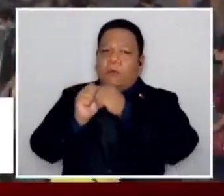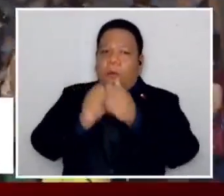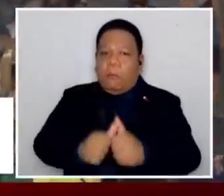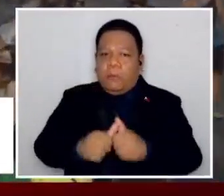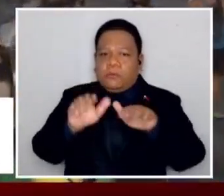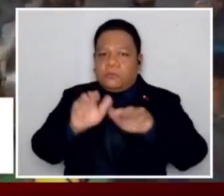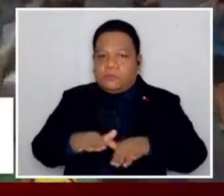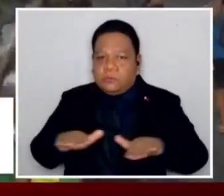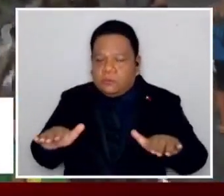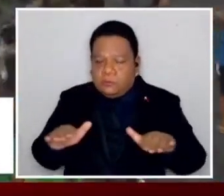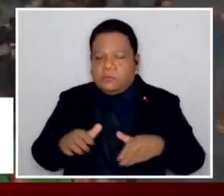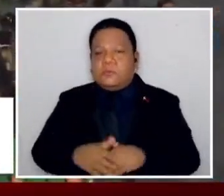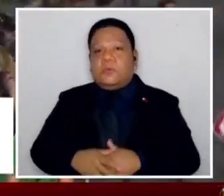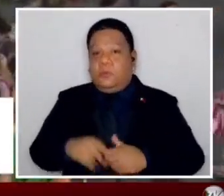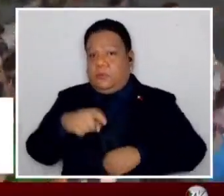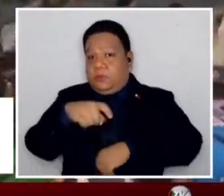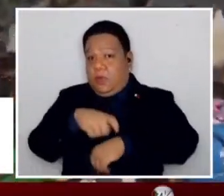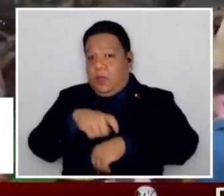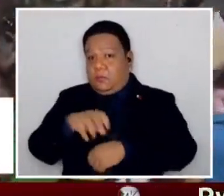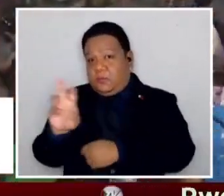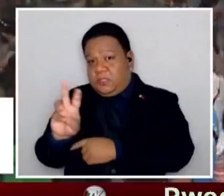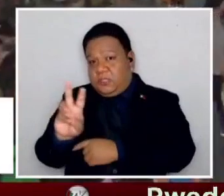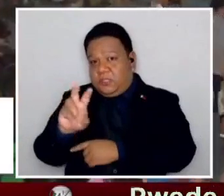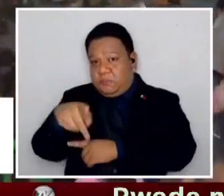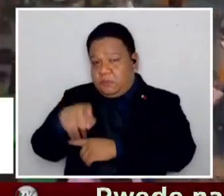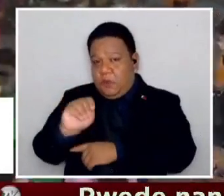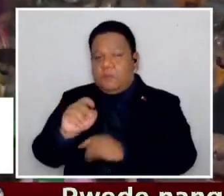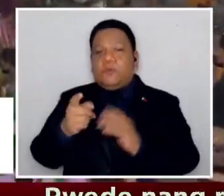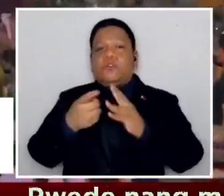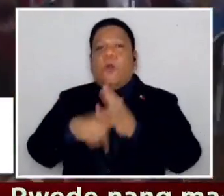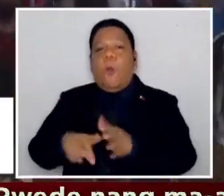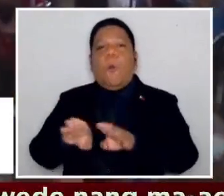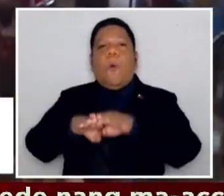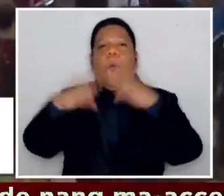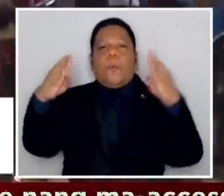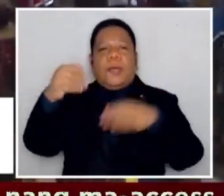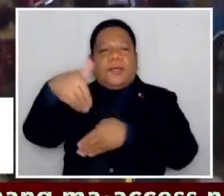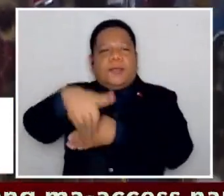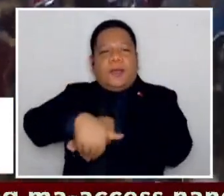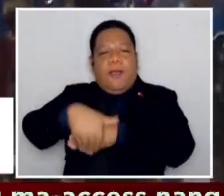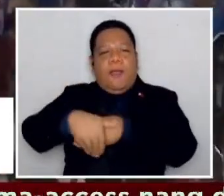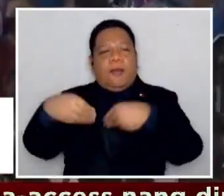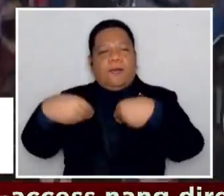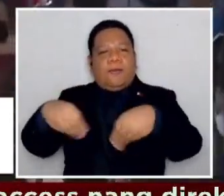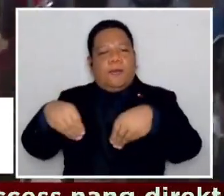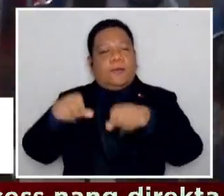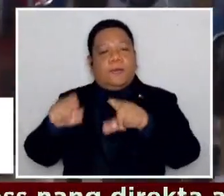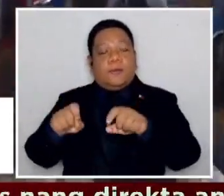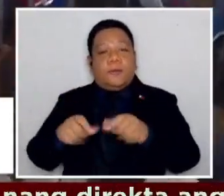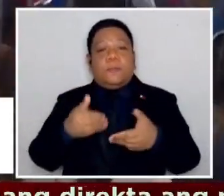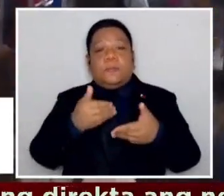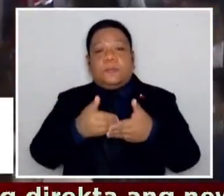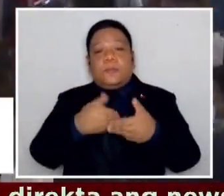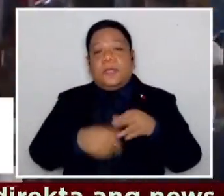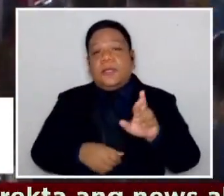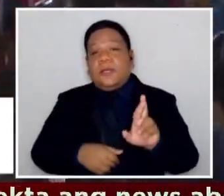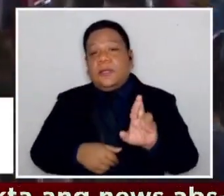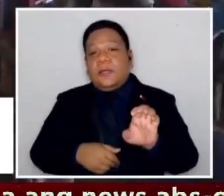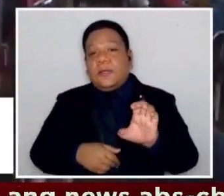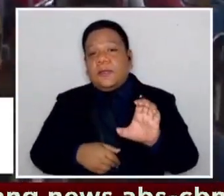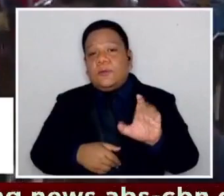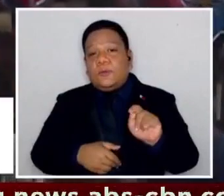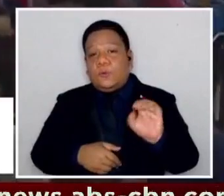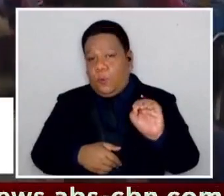ng alas 6 ng gabi, nagsisimula na ang night market kung saan sa magkabilang bahagi ng Recto Avenue ay nagsiset up ang mga vendor ng